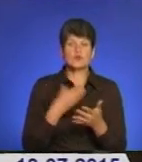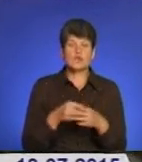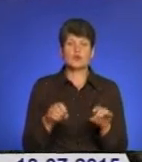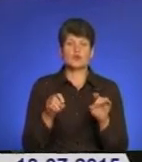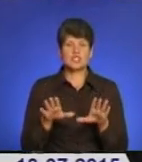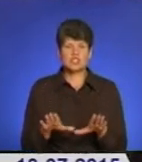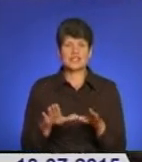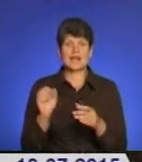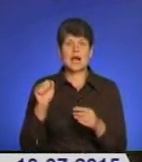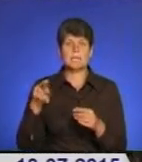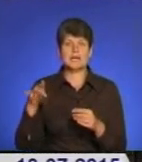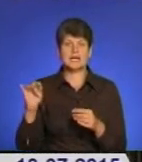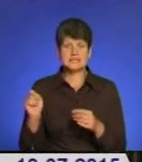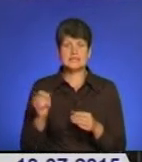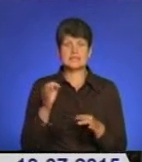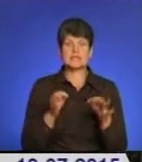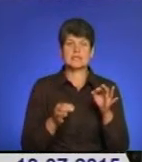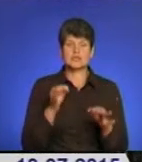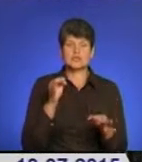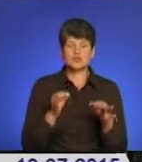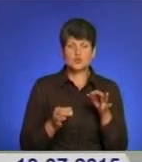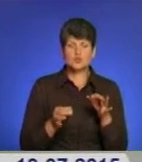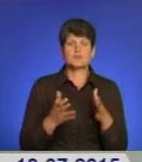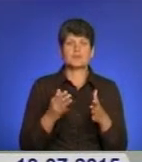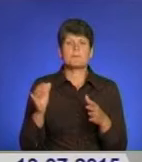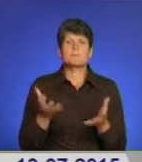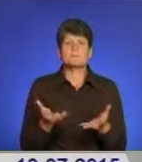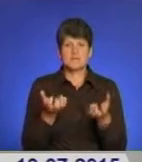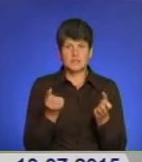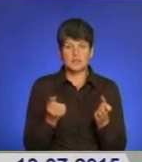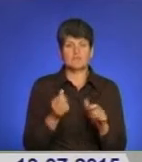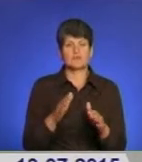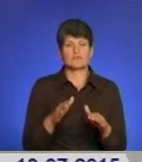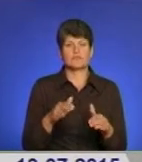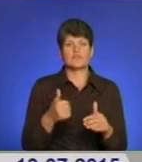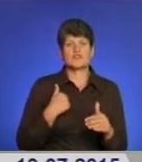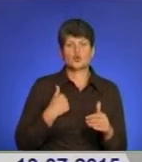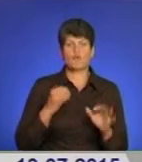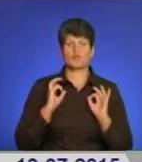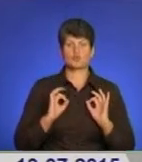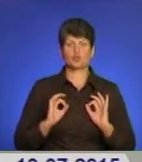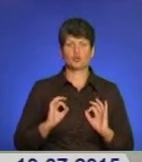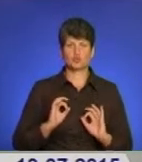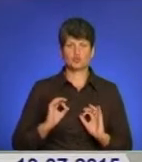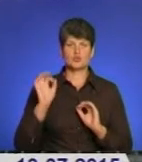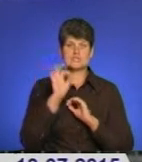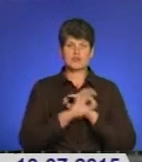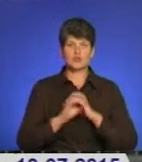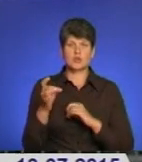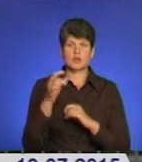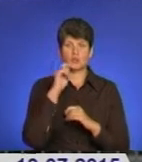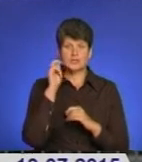апеляційний суд, незважаючи на скарги підсудних про зміну вироку, підтримав позиції військової прокуратури Західного регіону України,